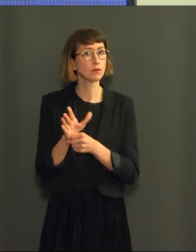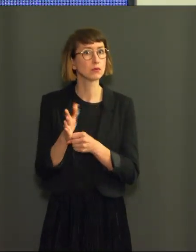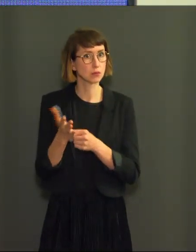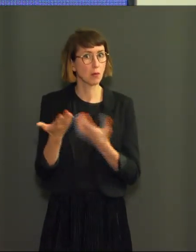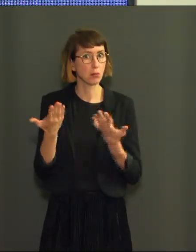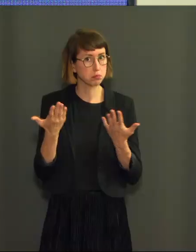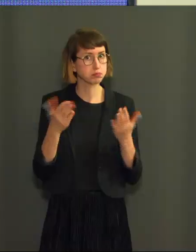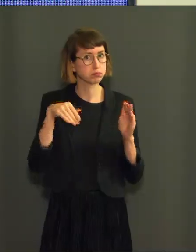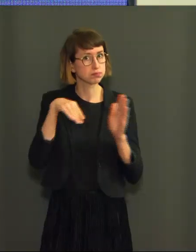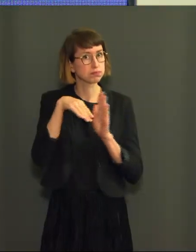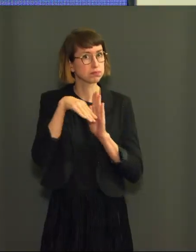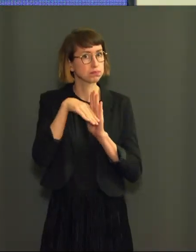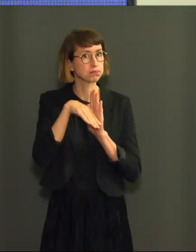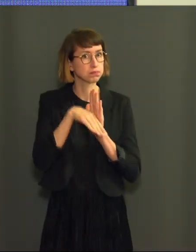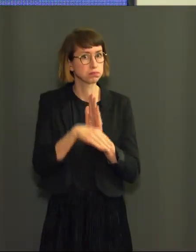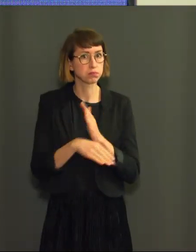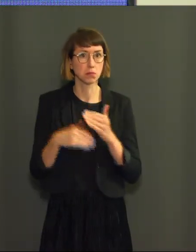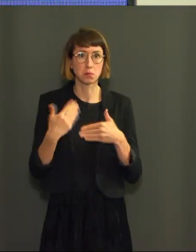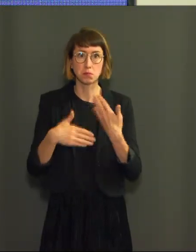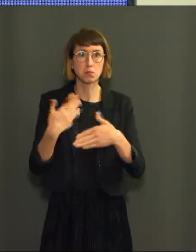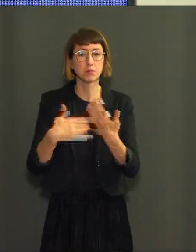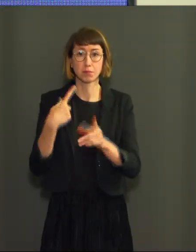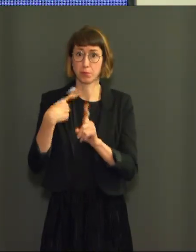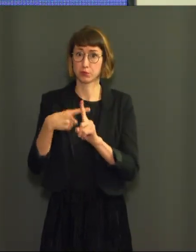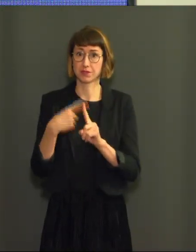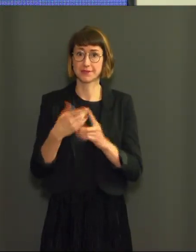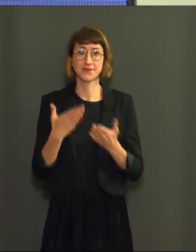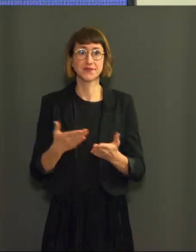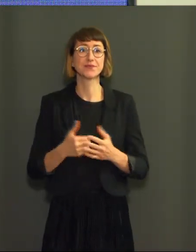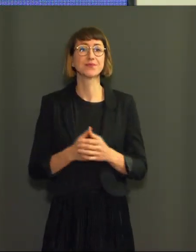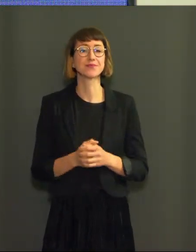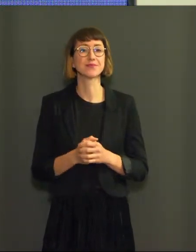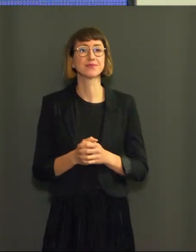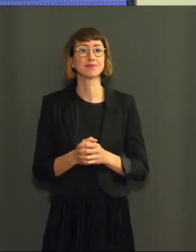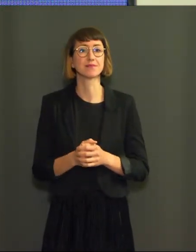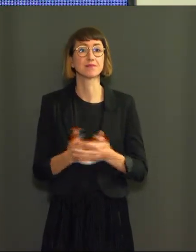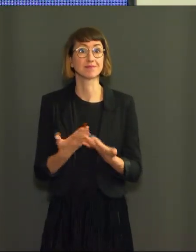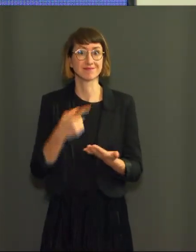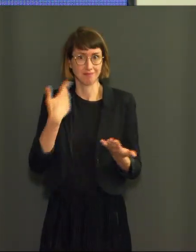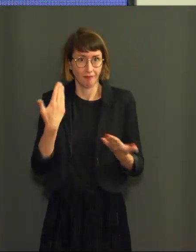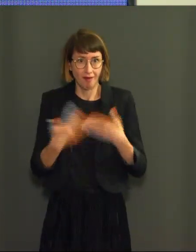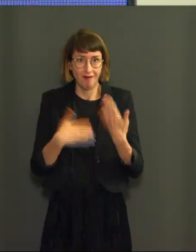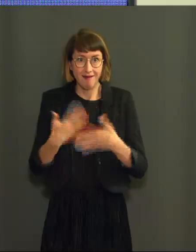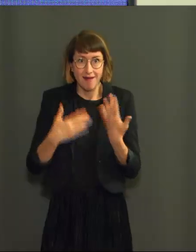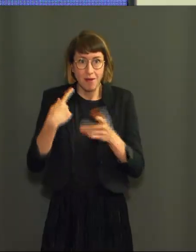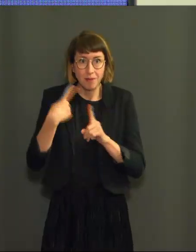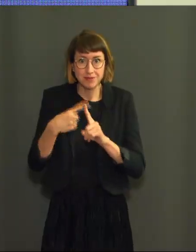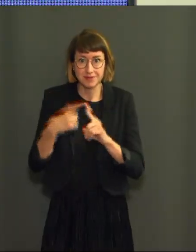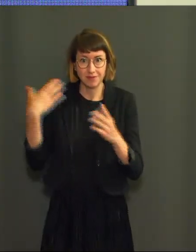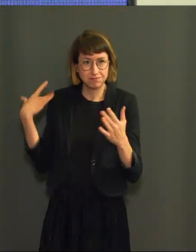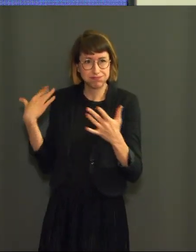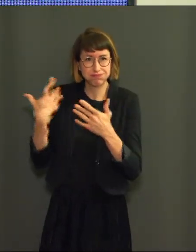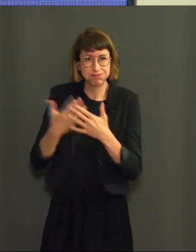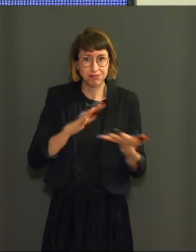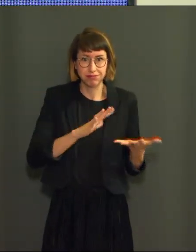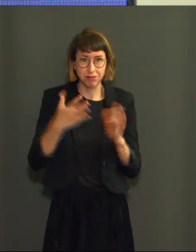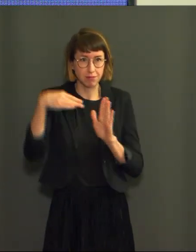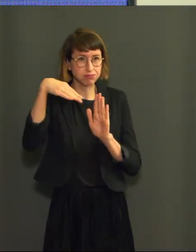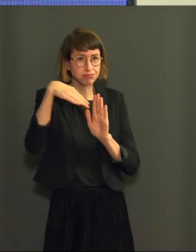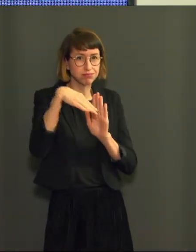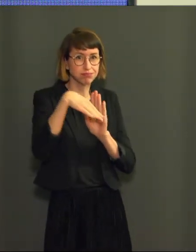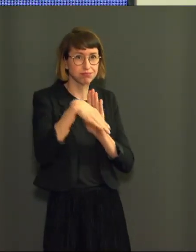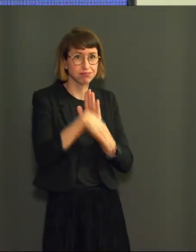évoluer favorablement. Inlassablement et favorablement sont deux mots qu'on espère vraiment pouvoir vous répéter encore dans les semaines qui viennent,